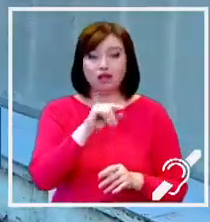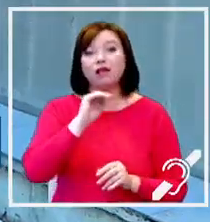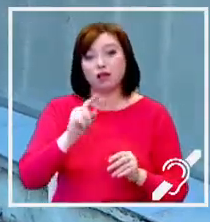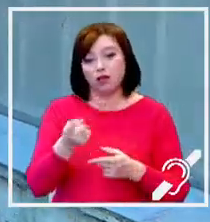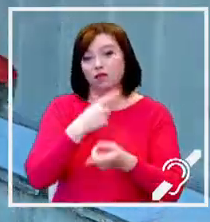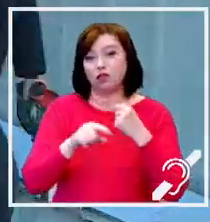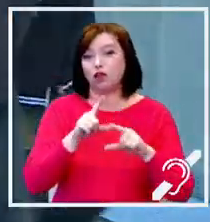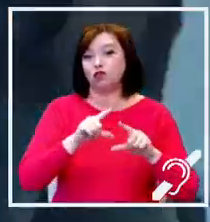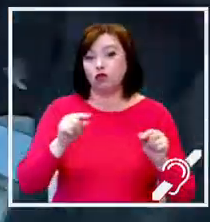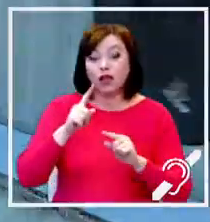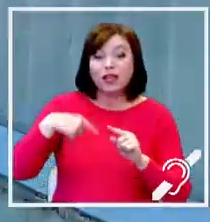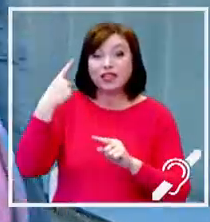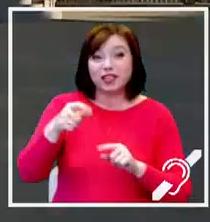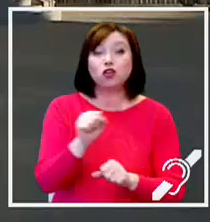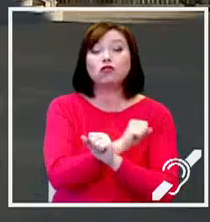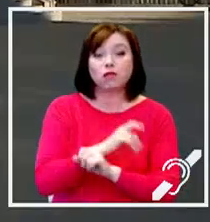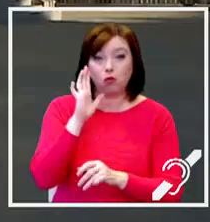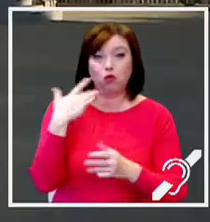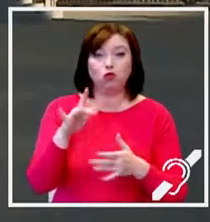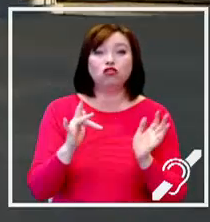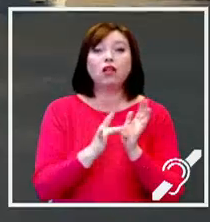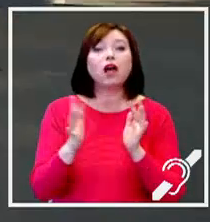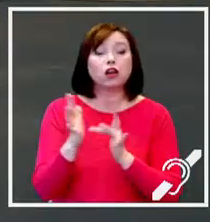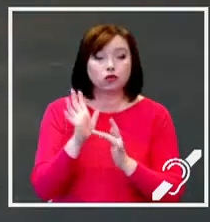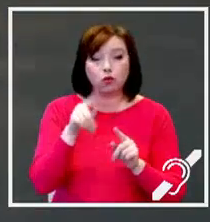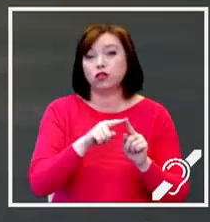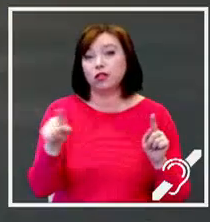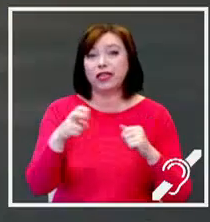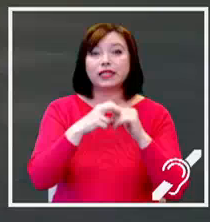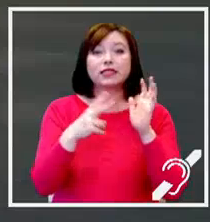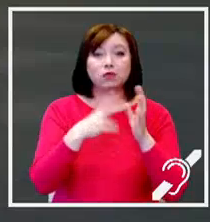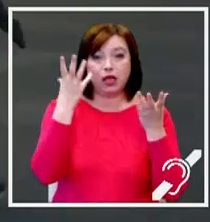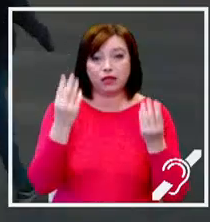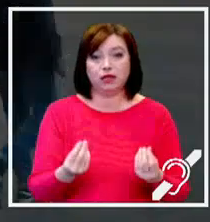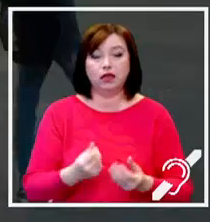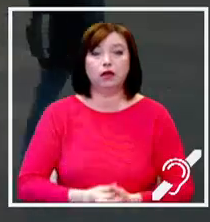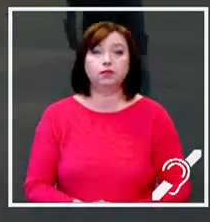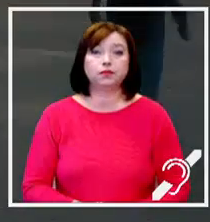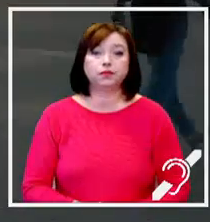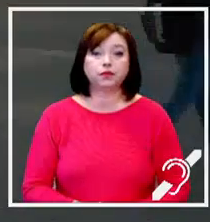școală. Următoarea vacanță va fi de Crăciun și va dura 17 zile.